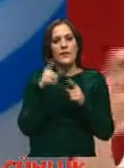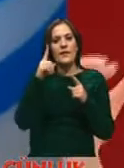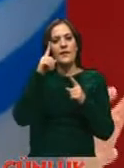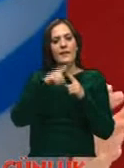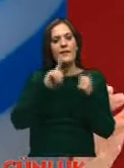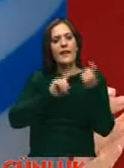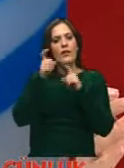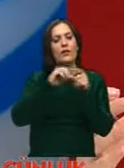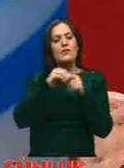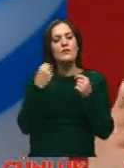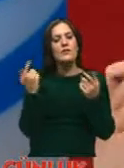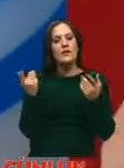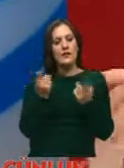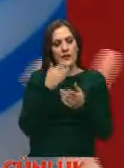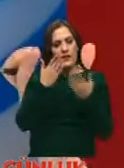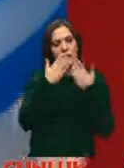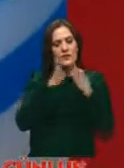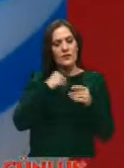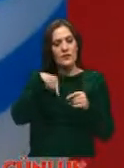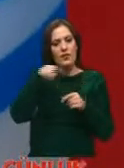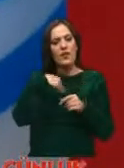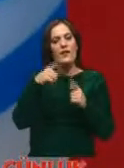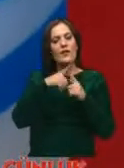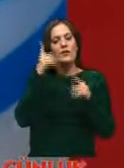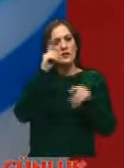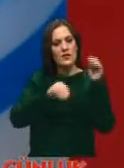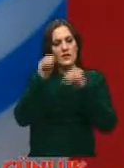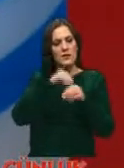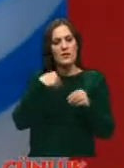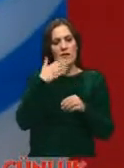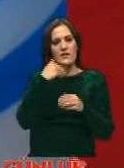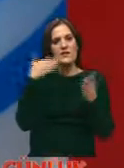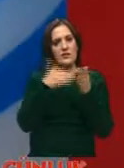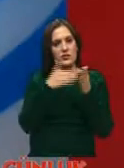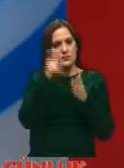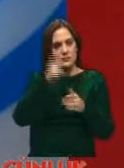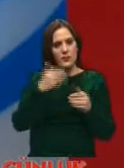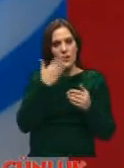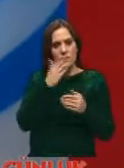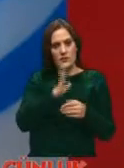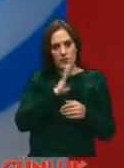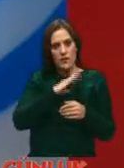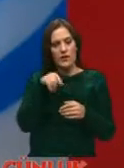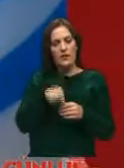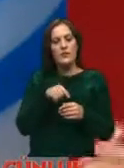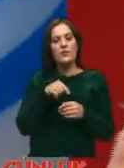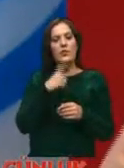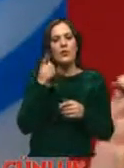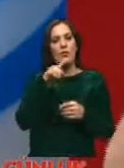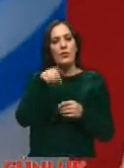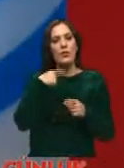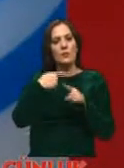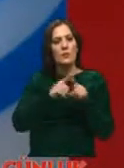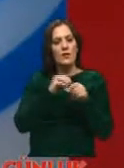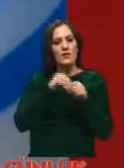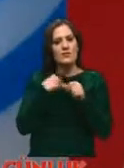teknoloji dersleri var değil mi? Evet. Tasarım, teknoloji tasarım dersleri. Artık girişimcilik dersleri de var. Artık girişimcilik dersleri de var. Evet. Güzel. Kesinlikle. O zaman